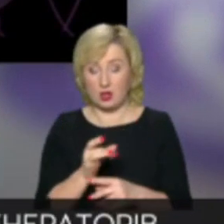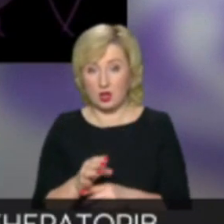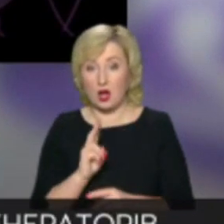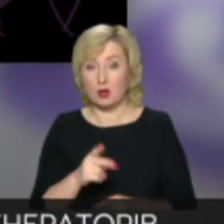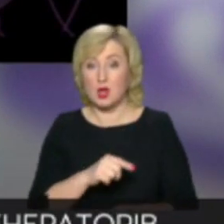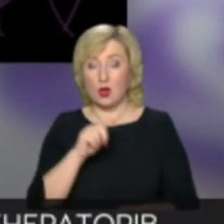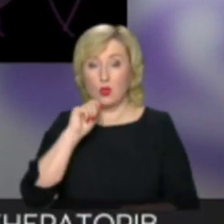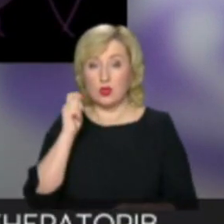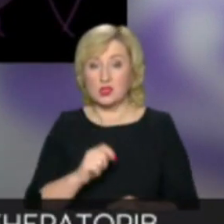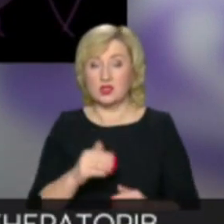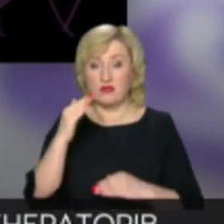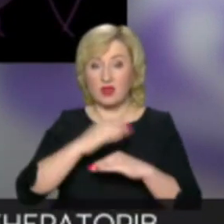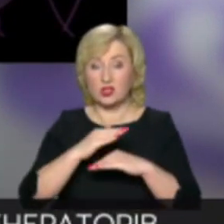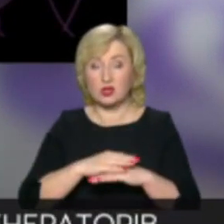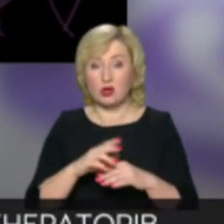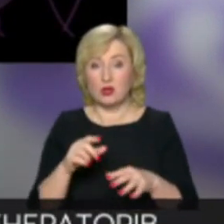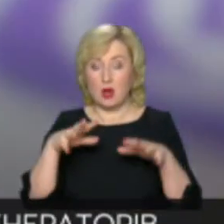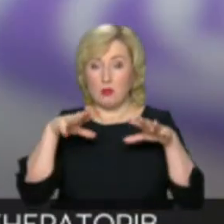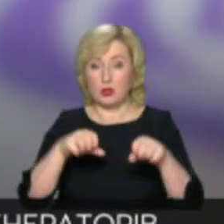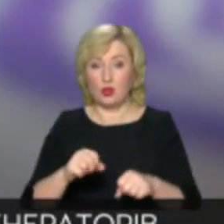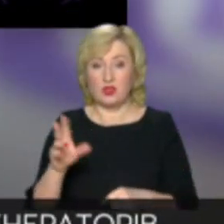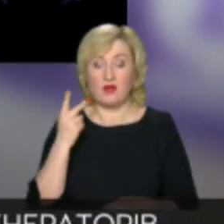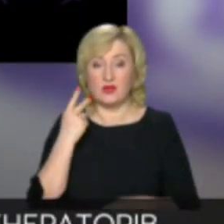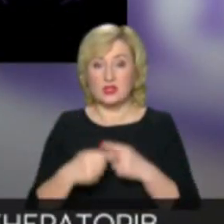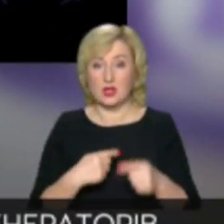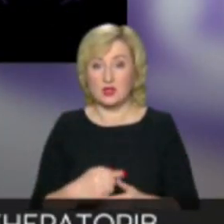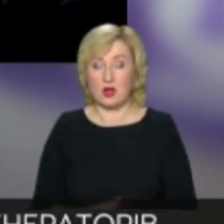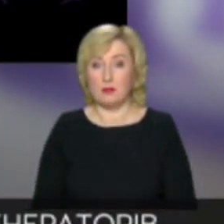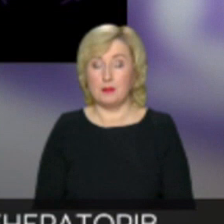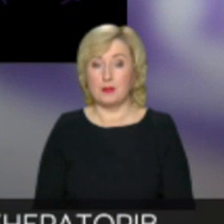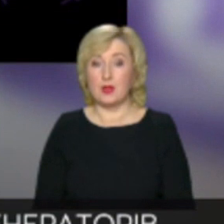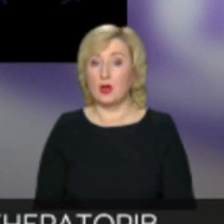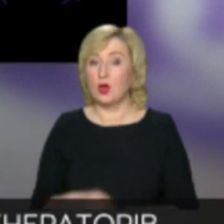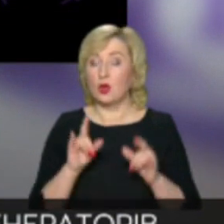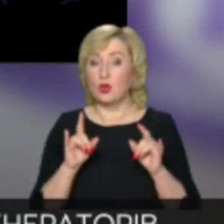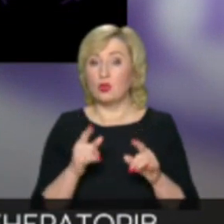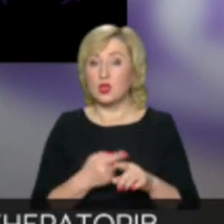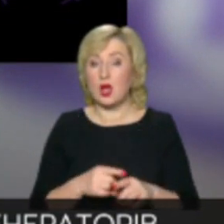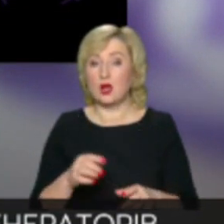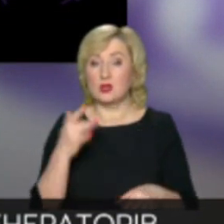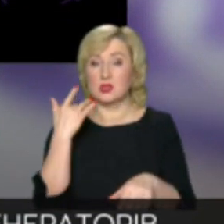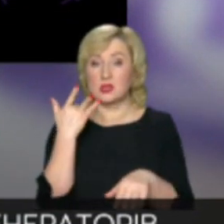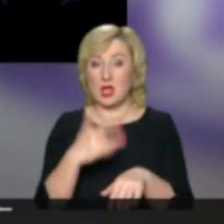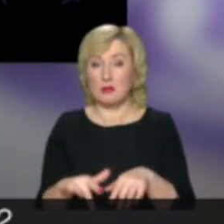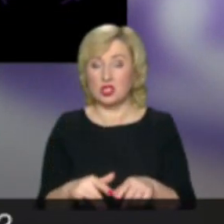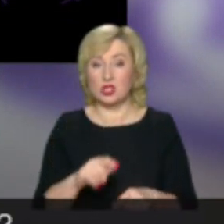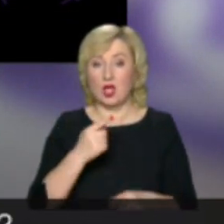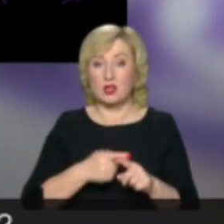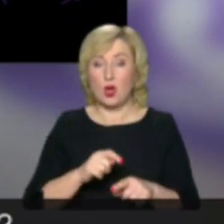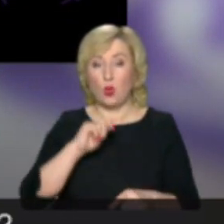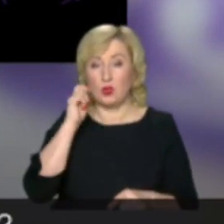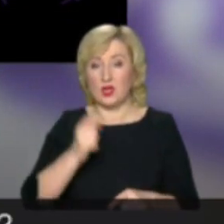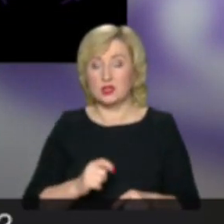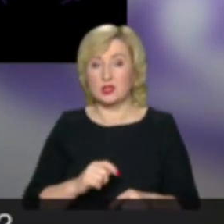хохлы к вечеру вообще не потухли там навсегда. Круто! Замочите этих мерзких украинцев.